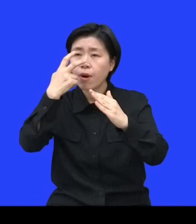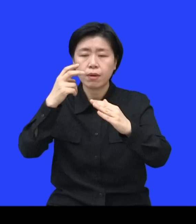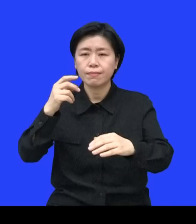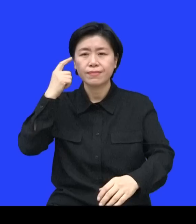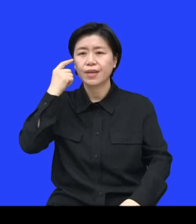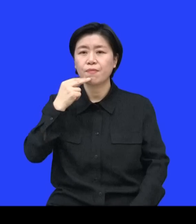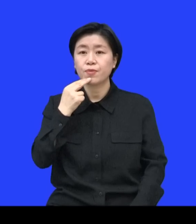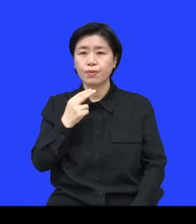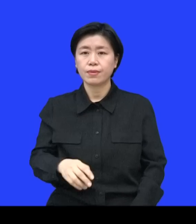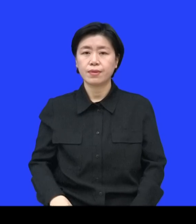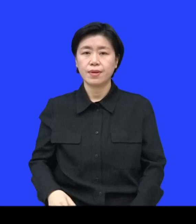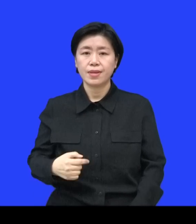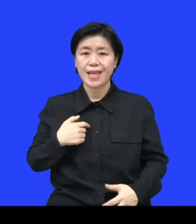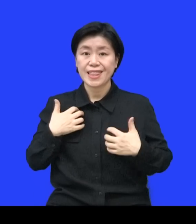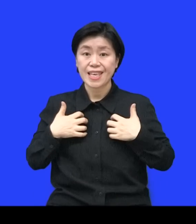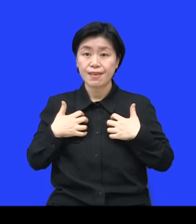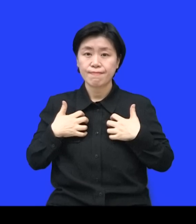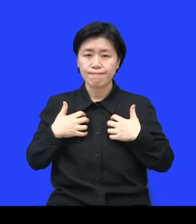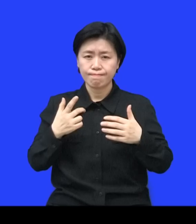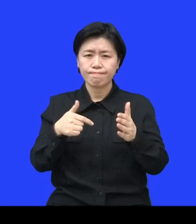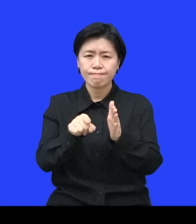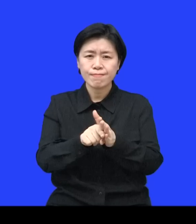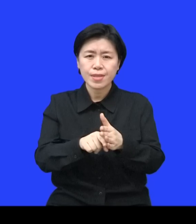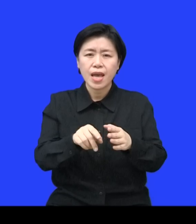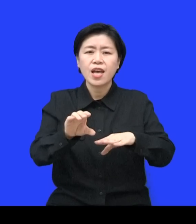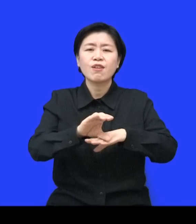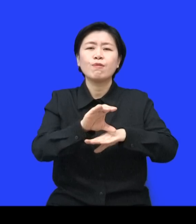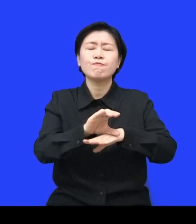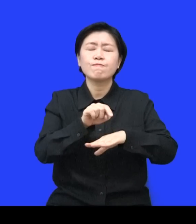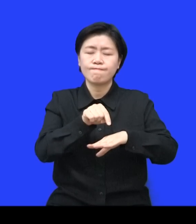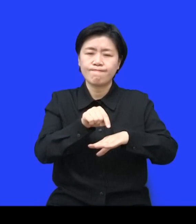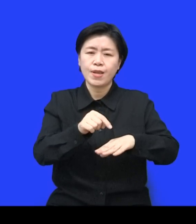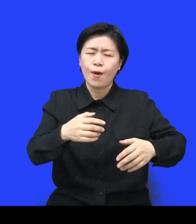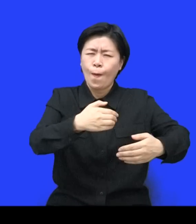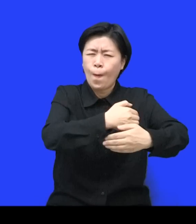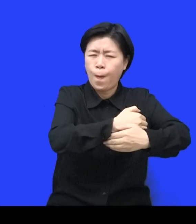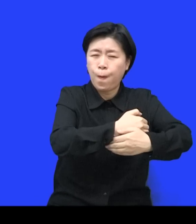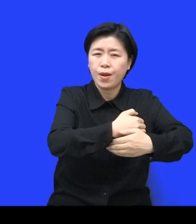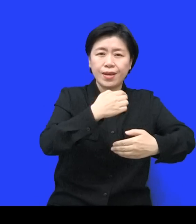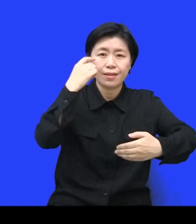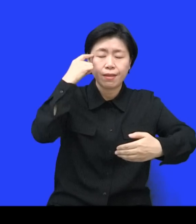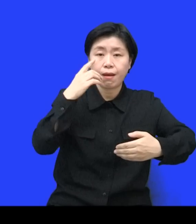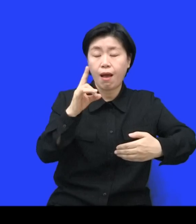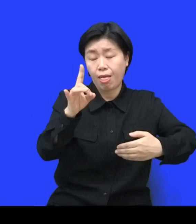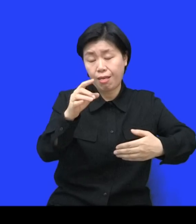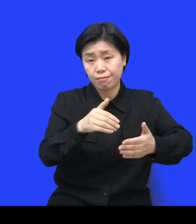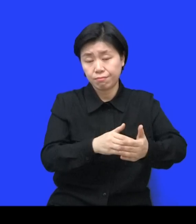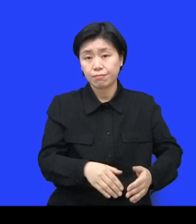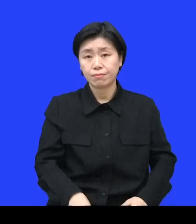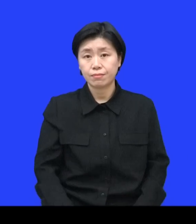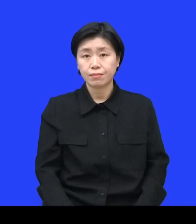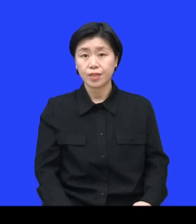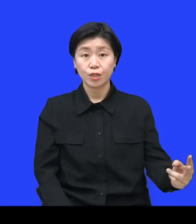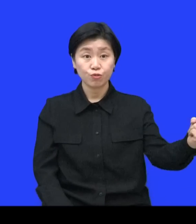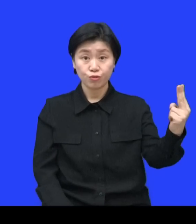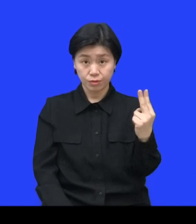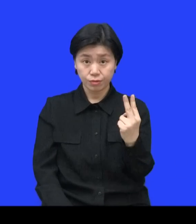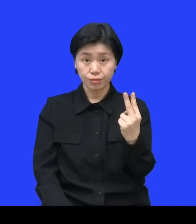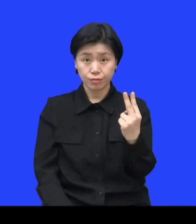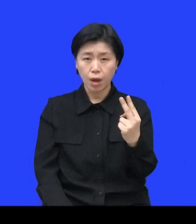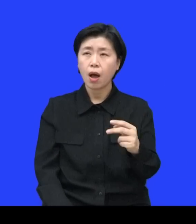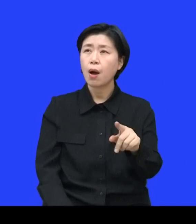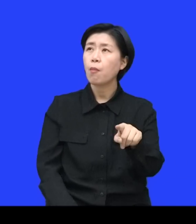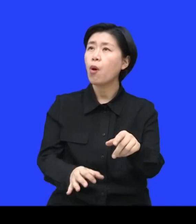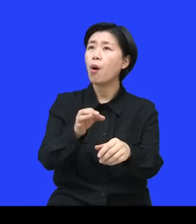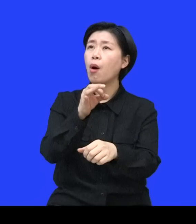들고 네. 컴퓨터만은 내가 지켜야 된다. 그래가지고 딱 들어오는데 이제 뭐 가져갈 거 없나 재산이 될 만한 거 없나 이제